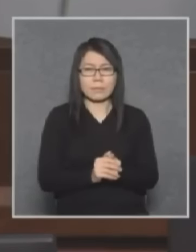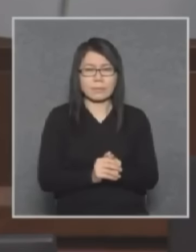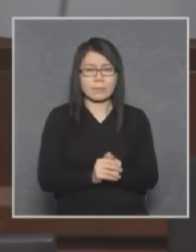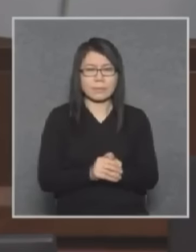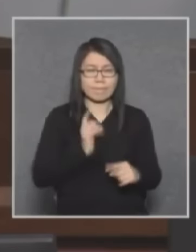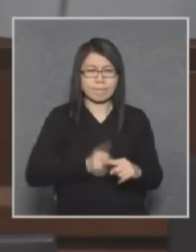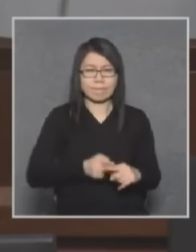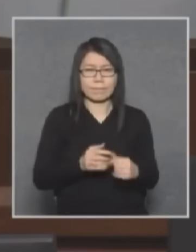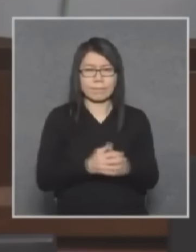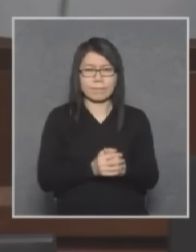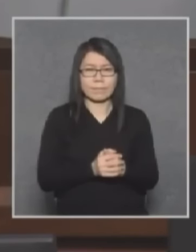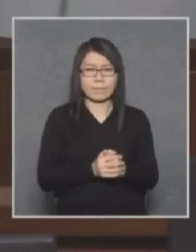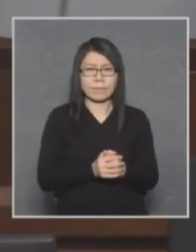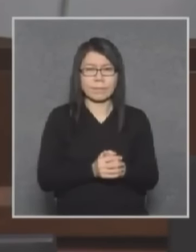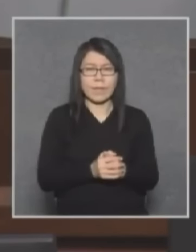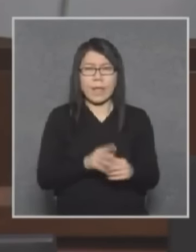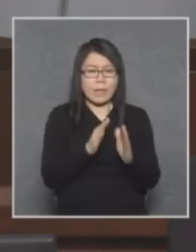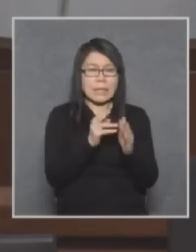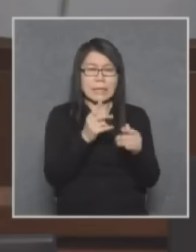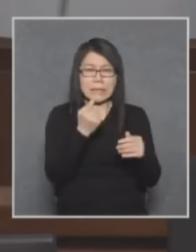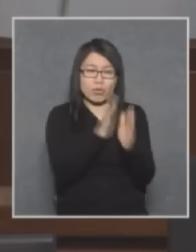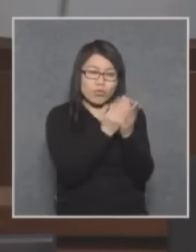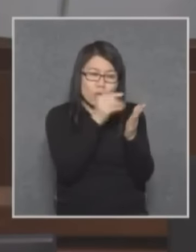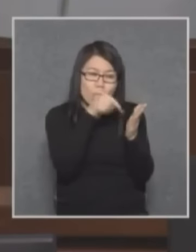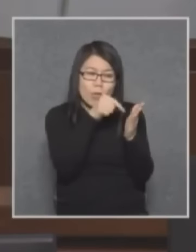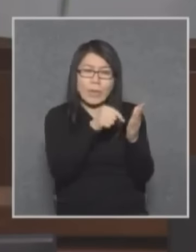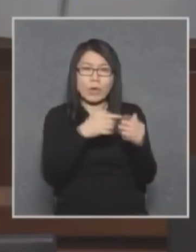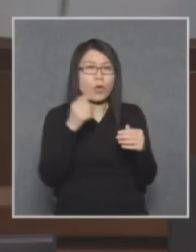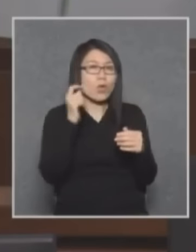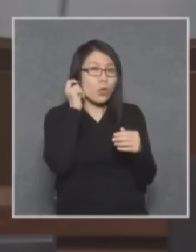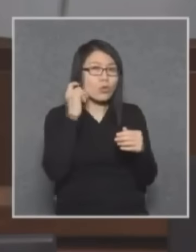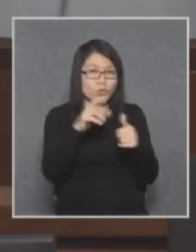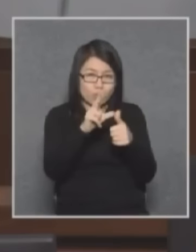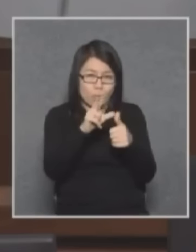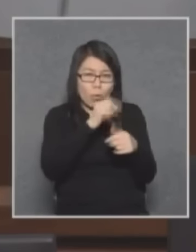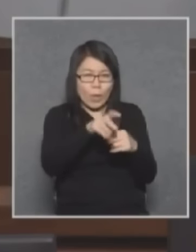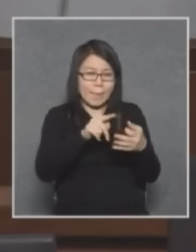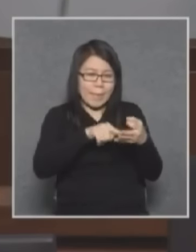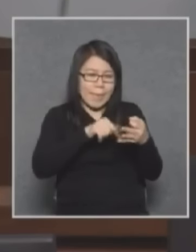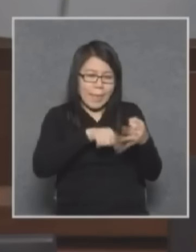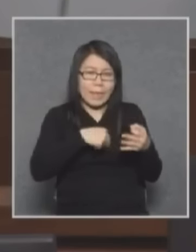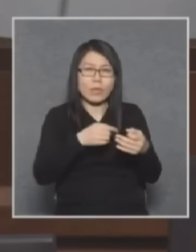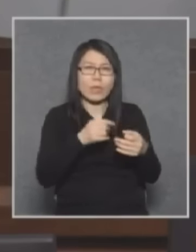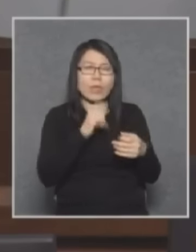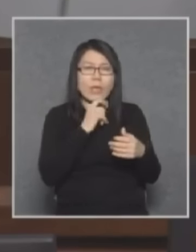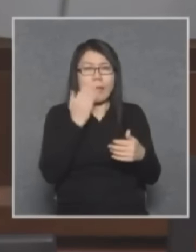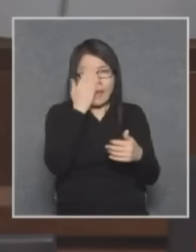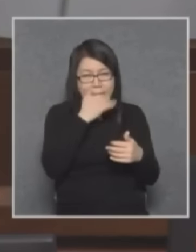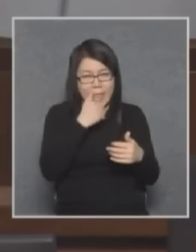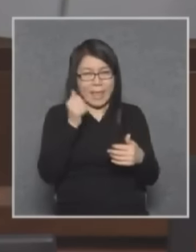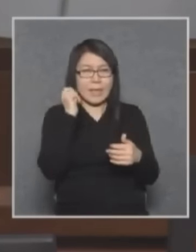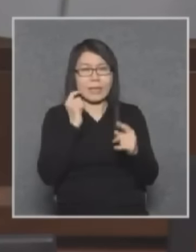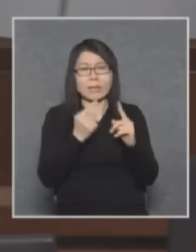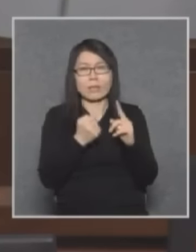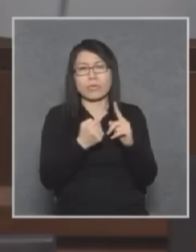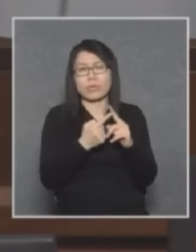其实咧，殷素素临死除咗话认住呢班人之外咧，佢仲讲多一句嘅。佢话靓嘅人啊，唔可信